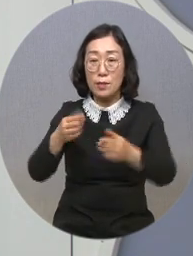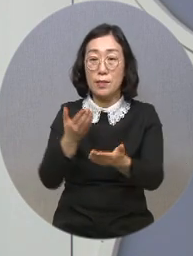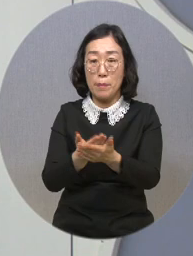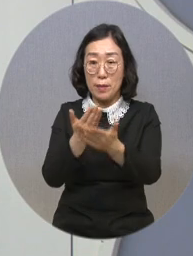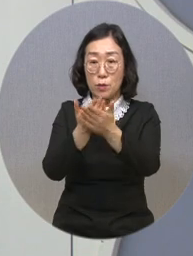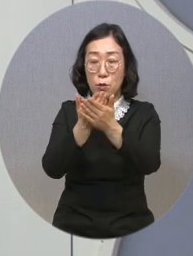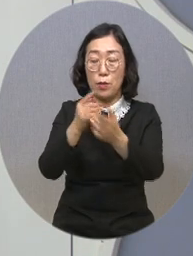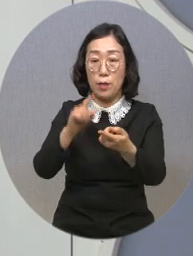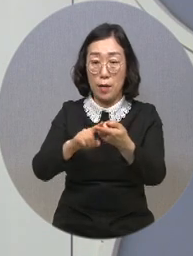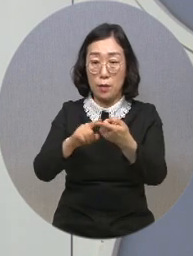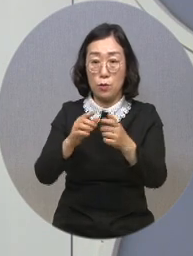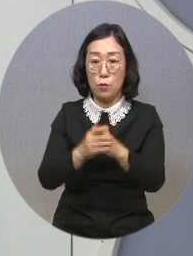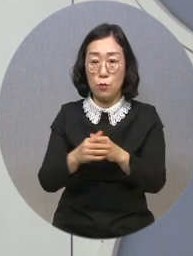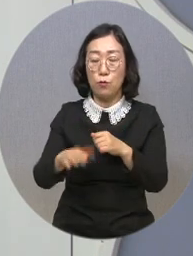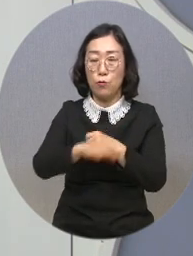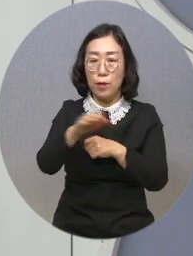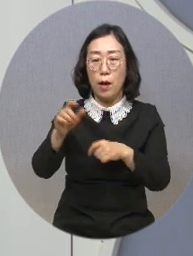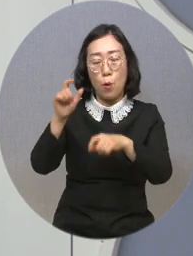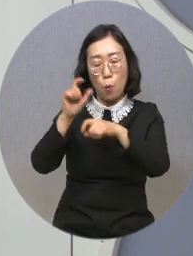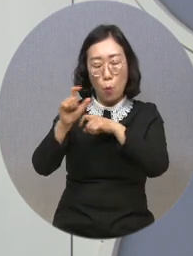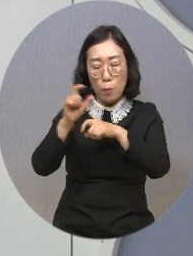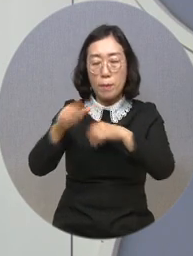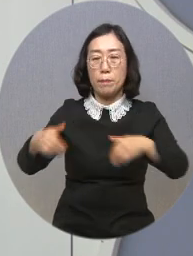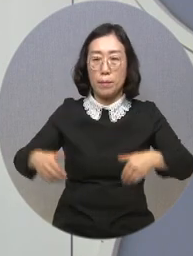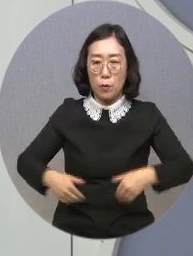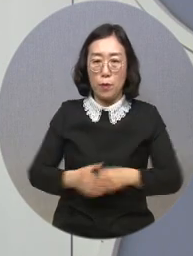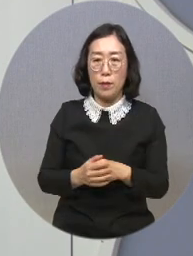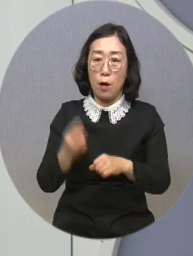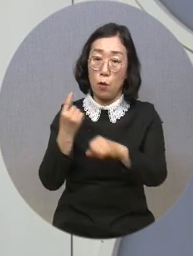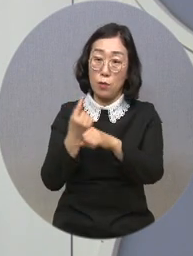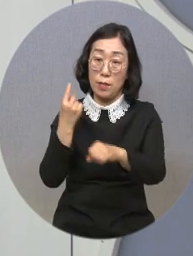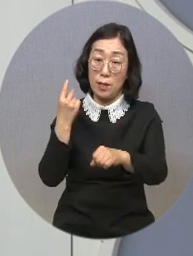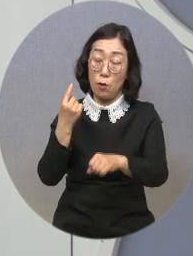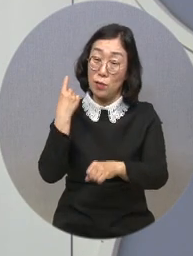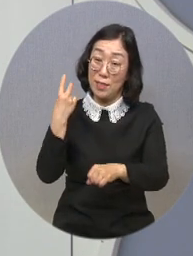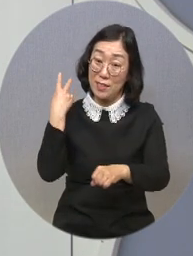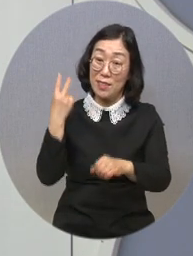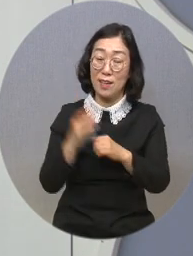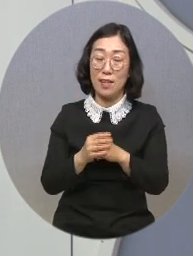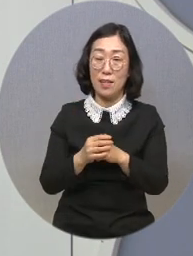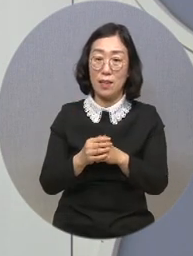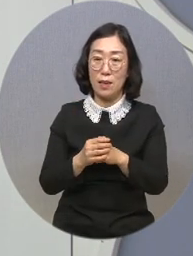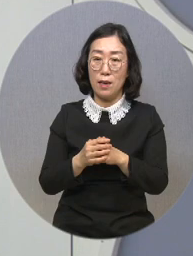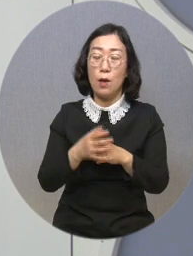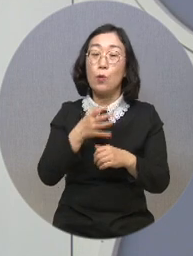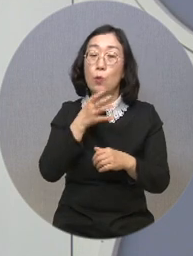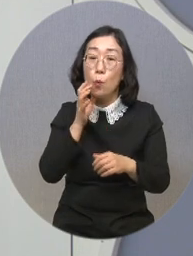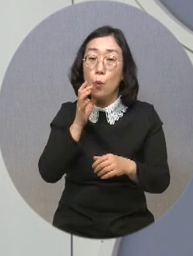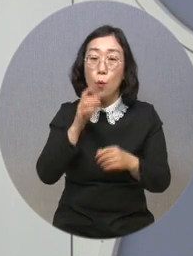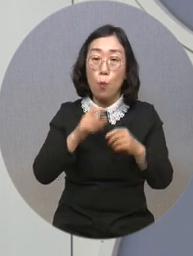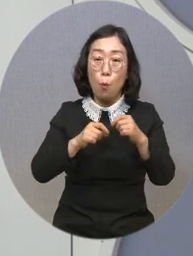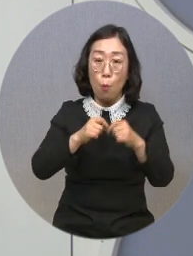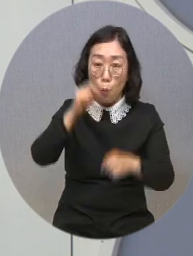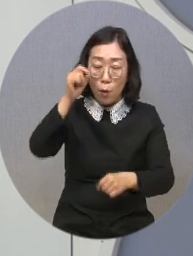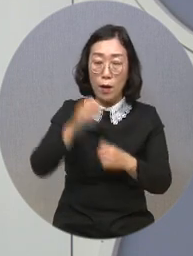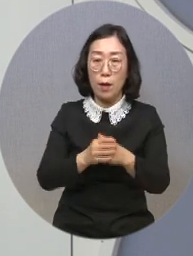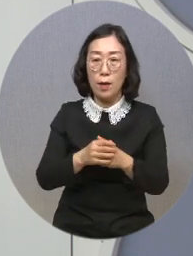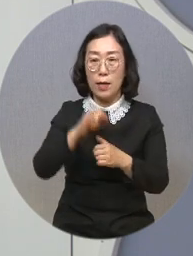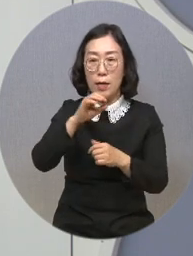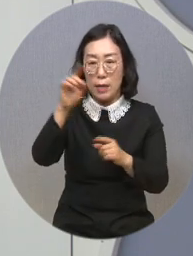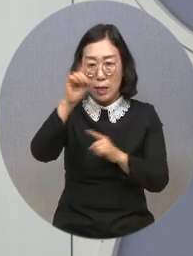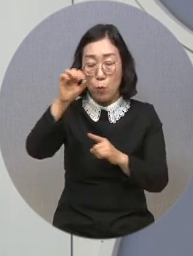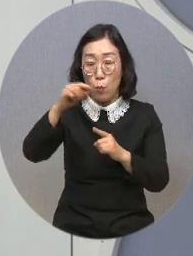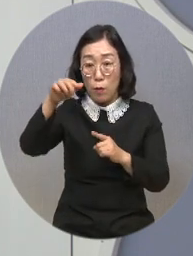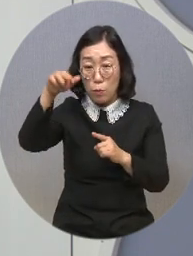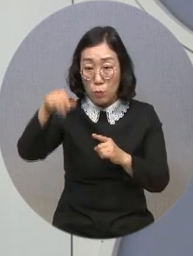좀 우리가 고민해야 되겠다. 근데 엊그제도 우리나라의 뭐 원로 이홍구 총리, 이제